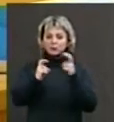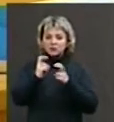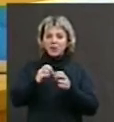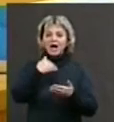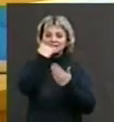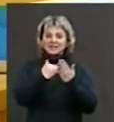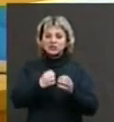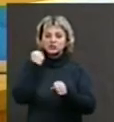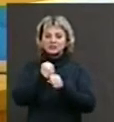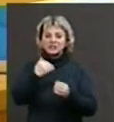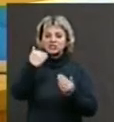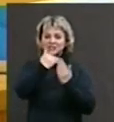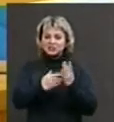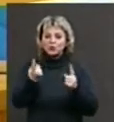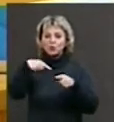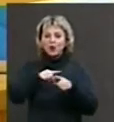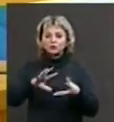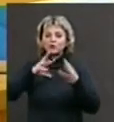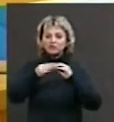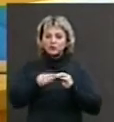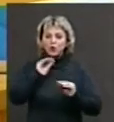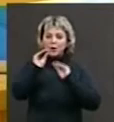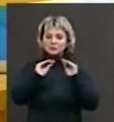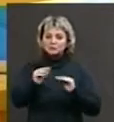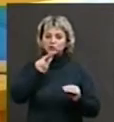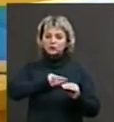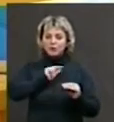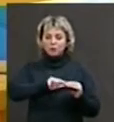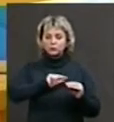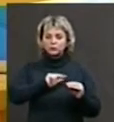а задача создать систему, которая в итоге обеспечит работу